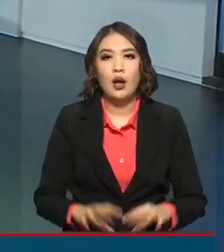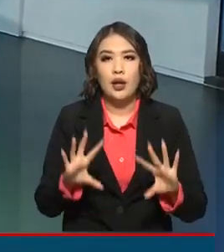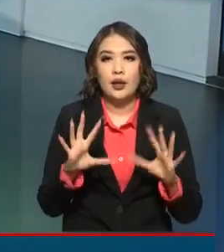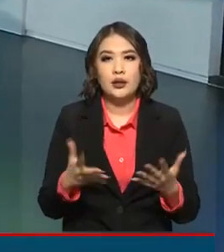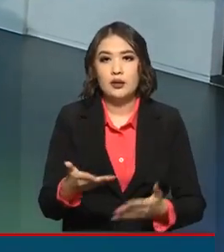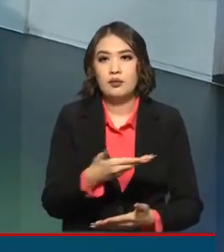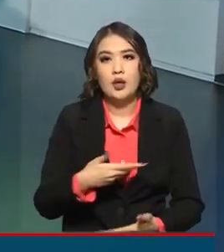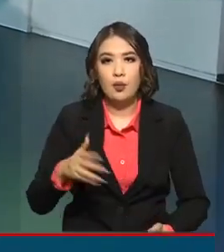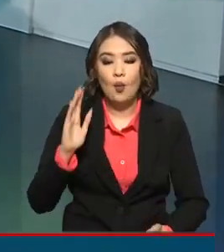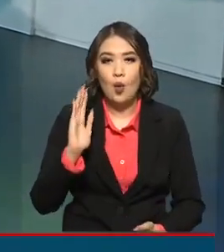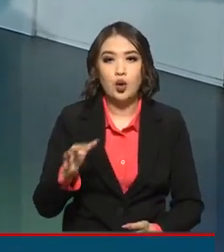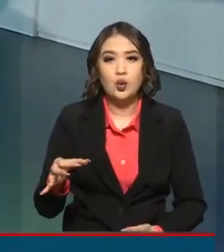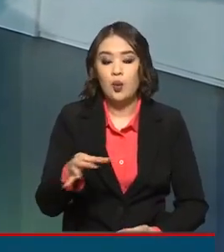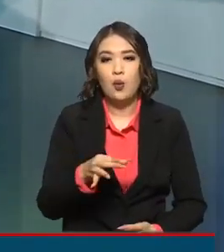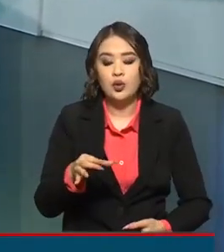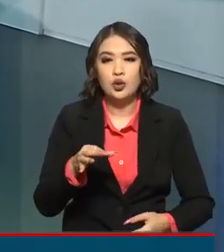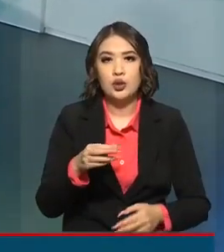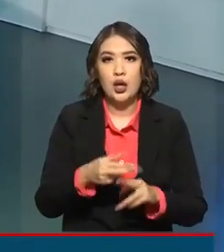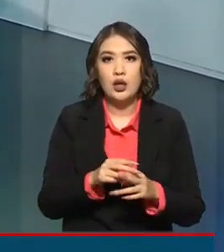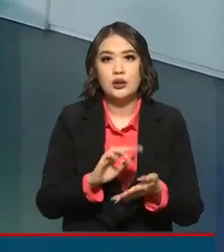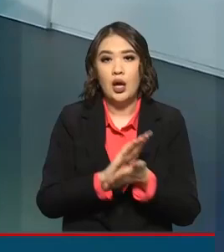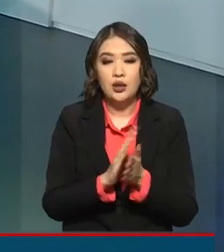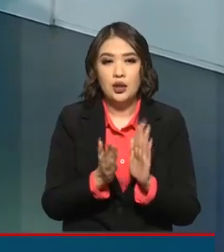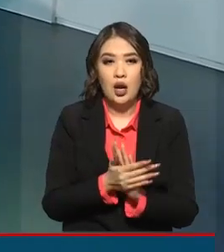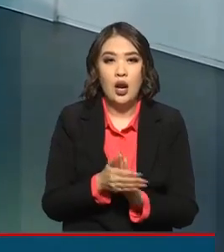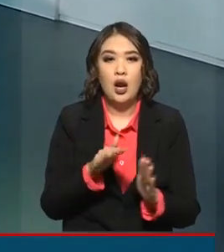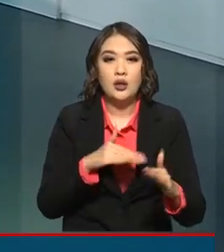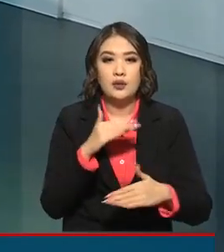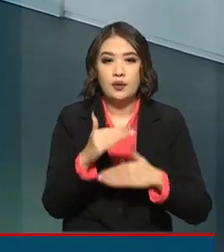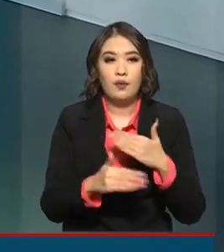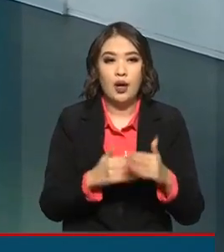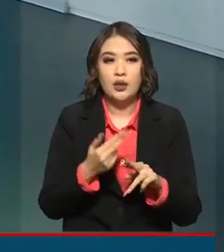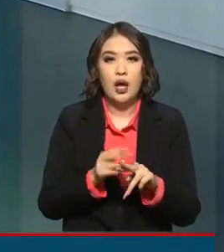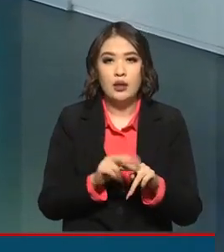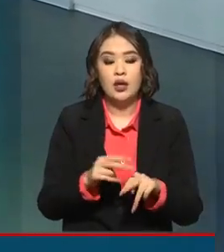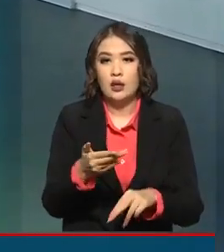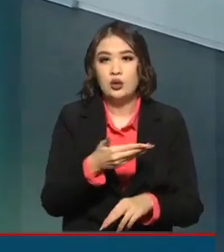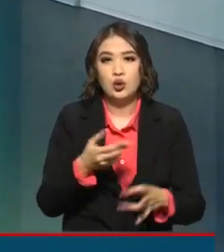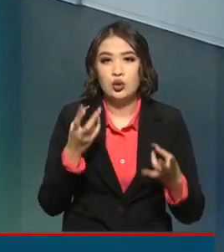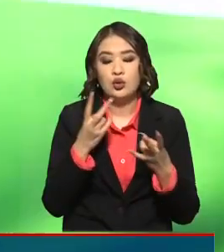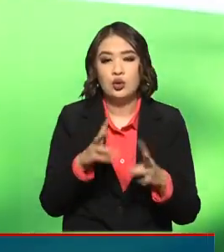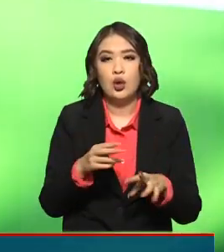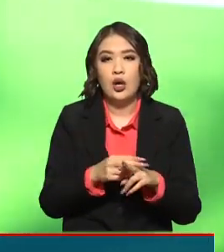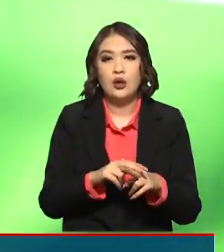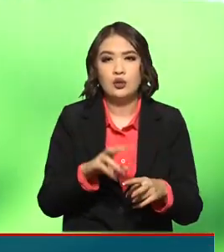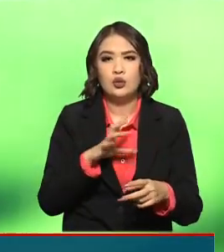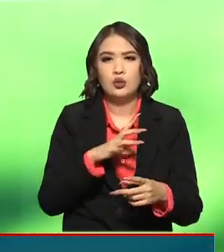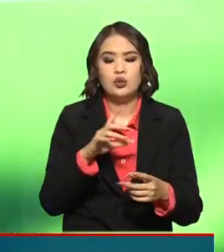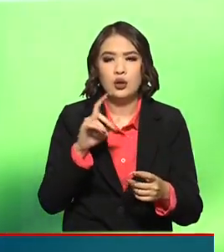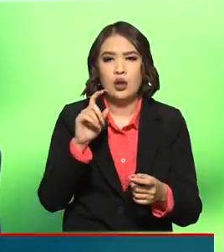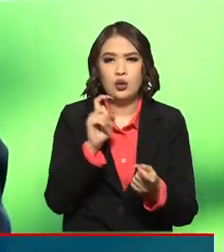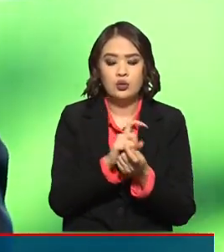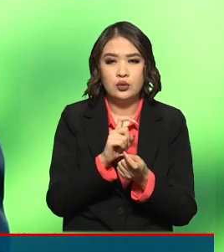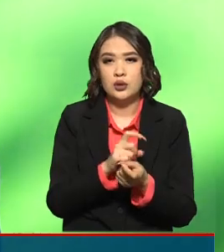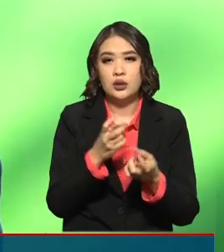будем, значит, в области культуры сотрудничать и дальше развивать, значит, у нас не должно быть всяких конфликтов. Да? Тюркский мир